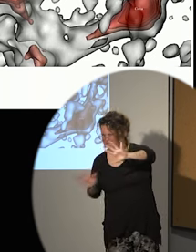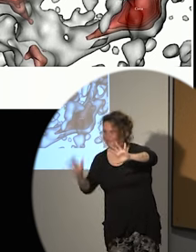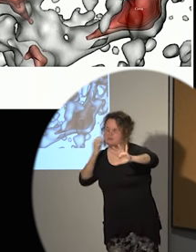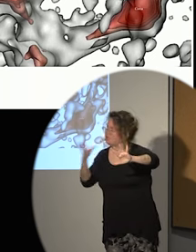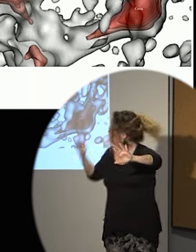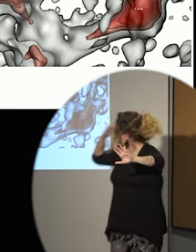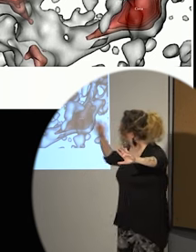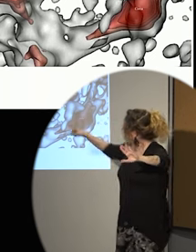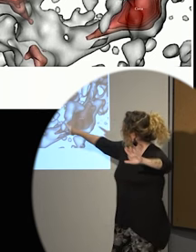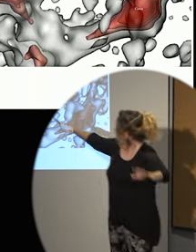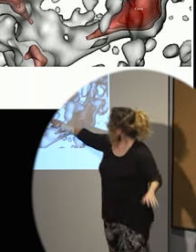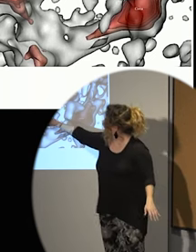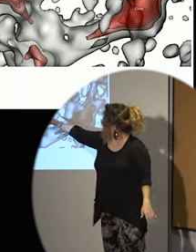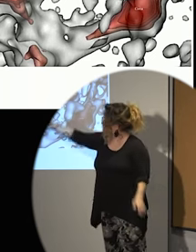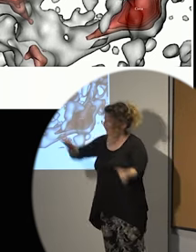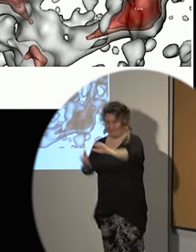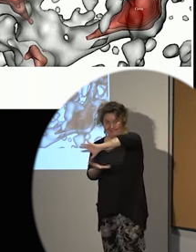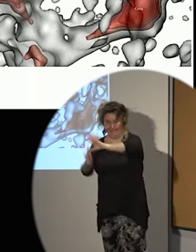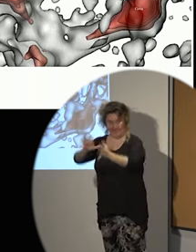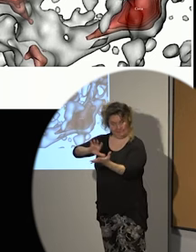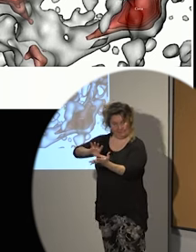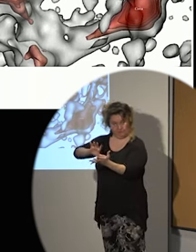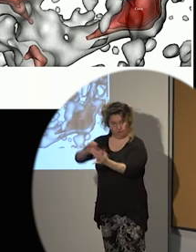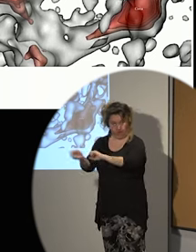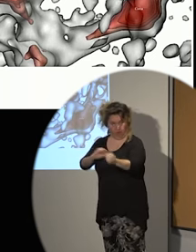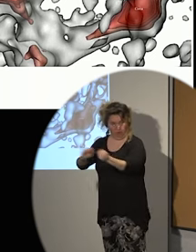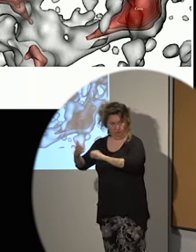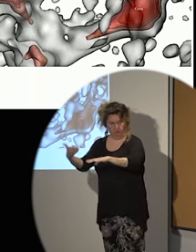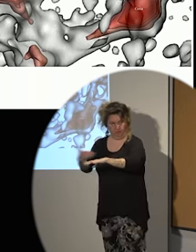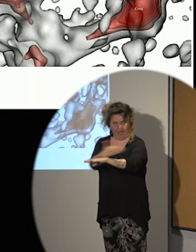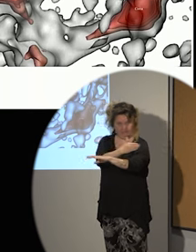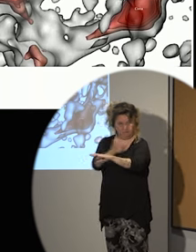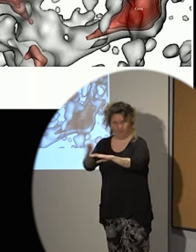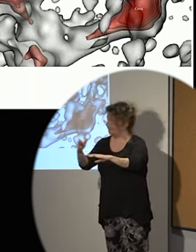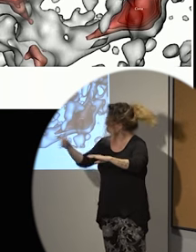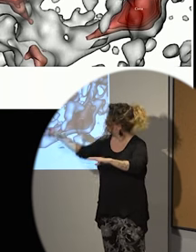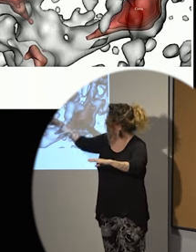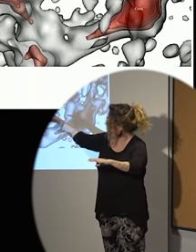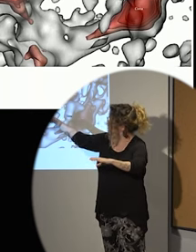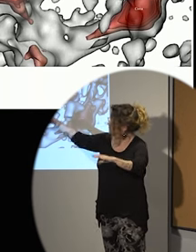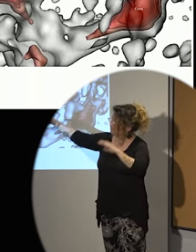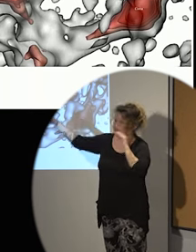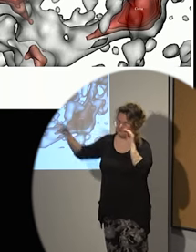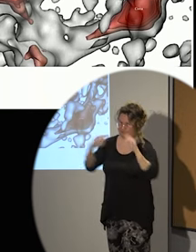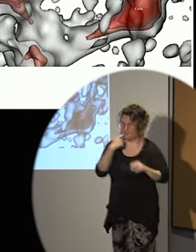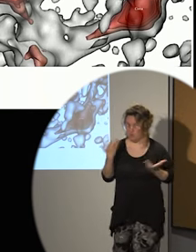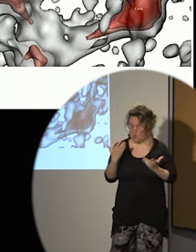endroit-là, d'accord, le problème, c'est qu'on parle de 100, 200